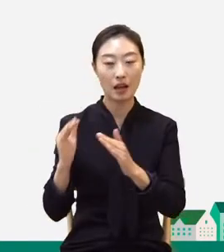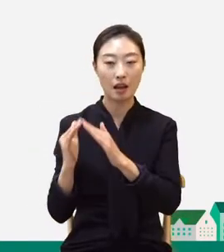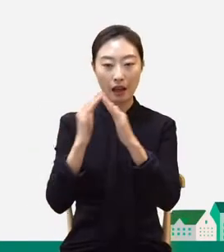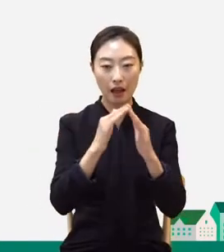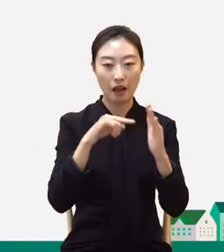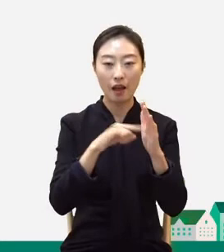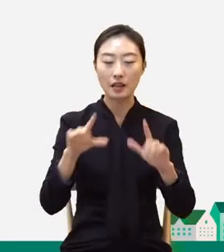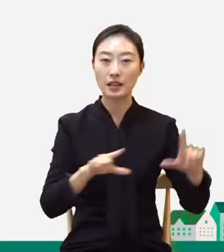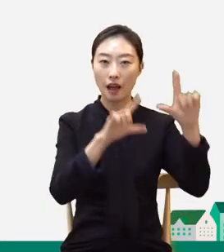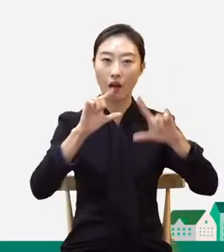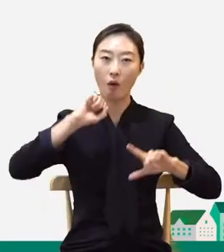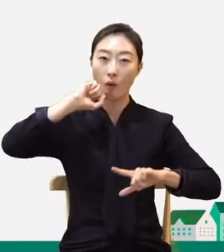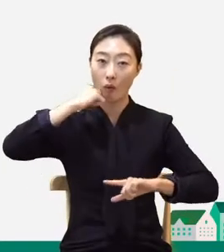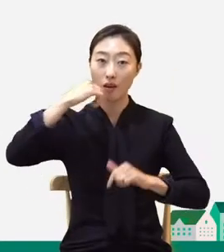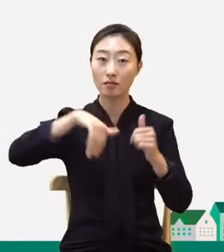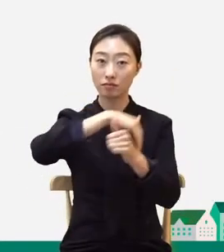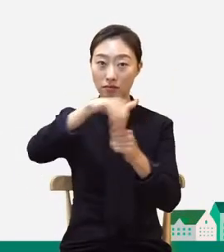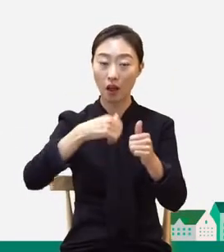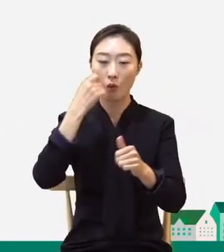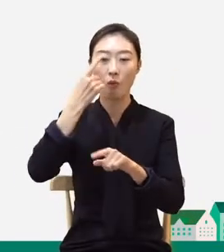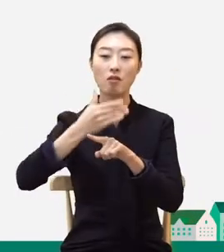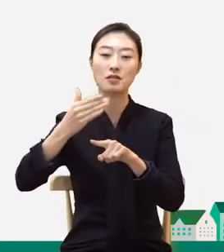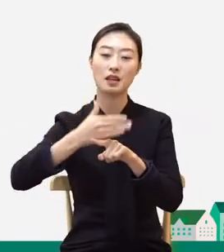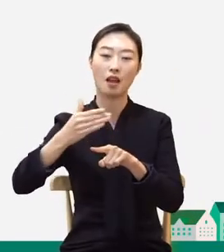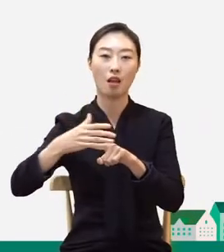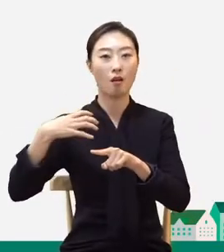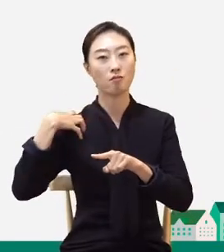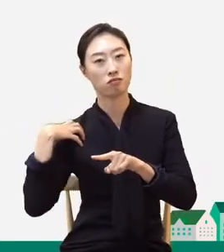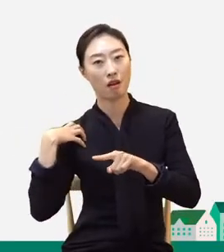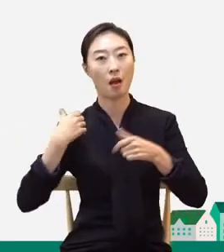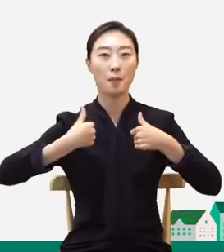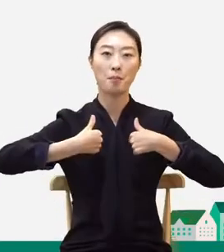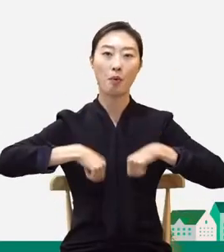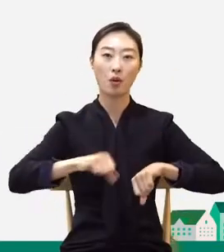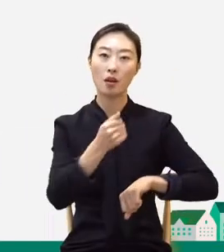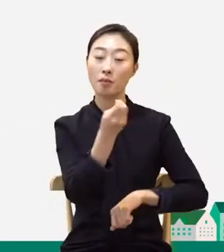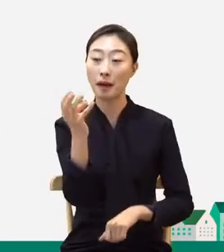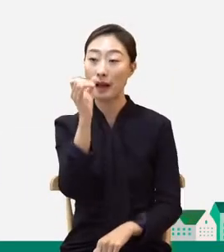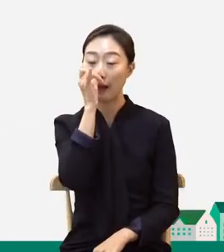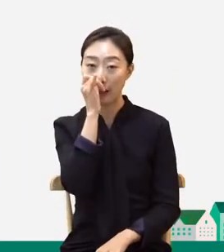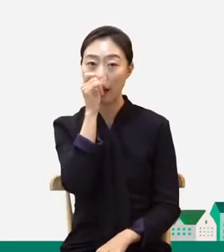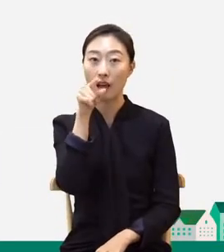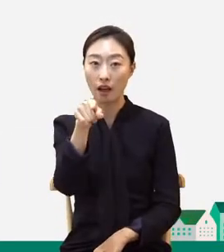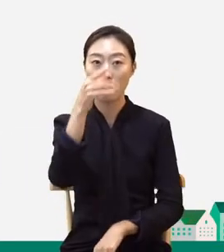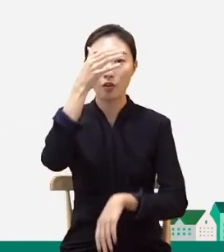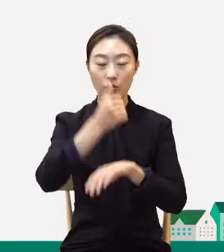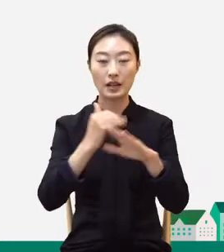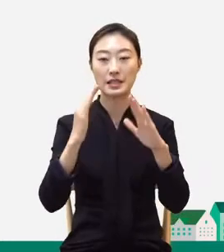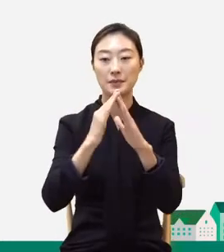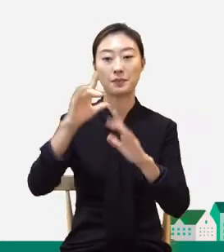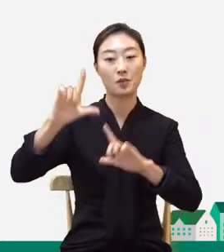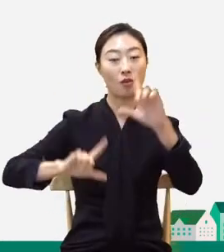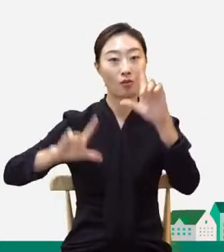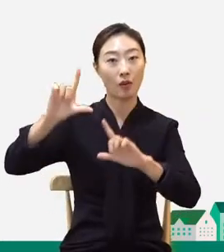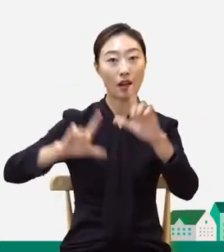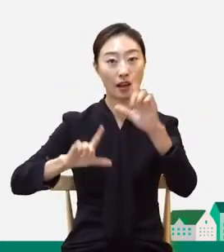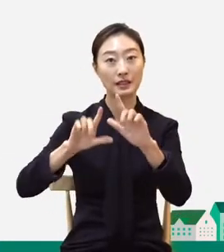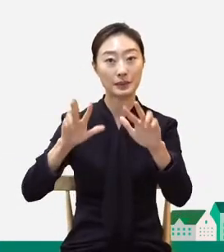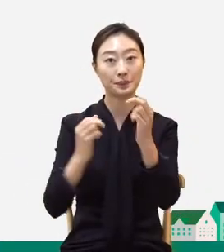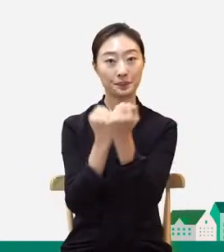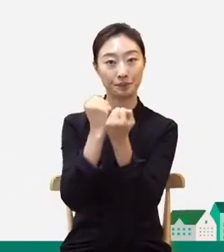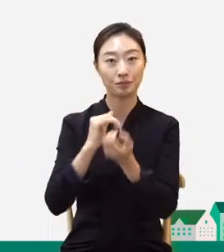어려우신 분들이 월세 때문에 입주를 포기하시는 경우가 좀 있어서 이 부분 주택 공급 현황에서 좀 보여드리고